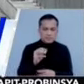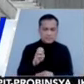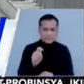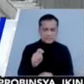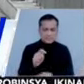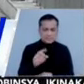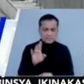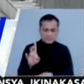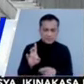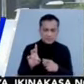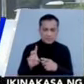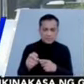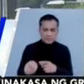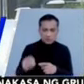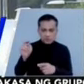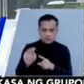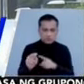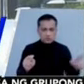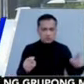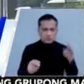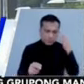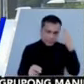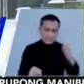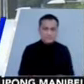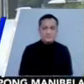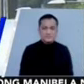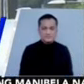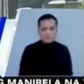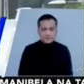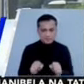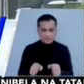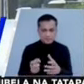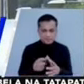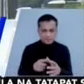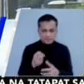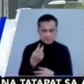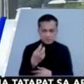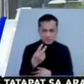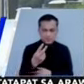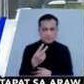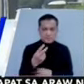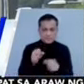Monte, Bulacan ang ruta. Pero baka ang unang 12 istasyon muna raw ang mapagana.